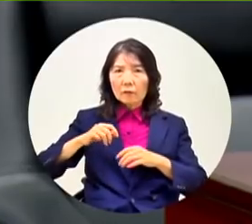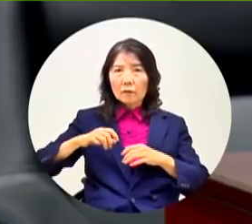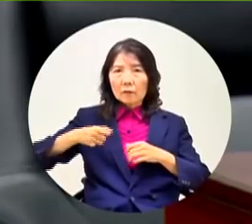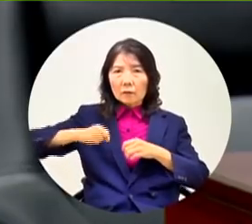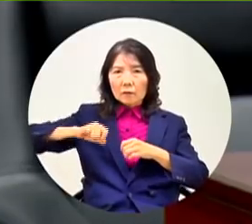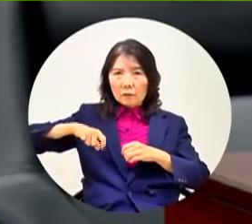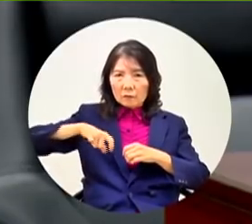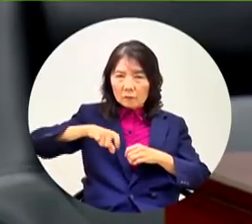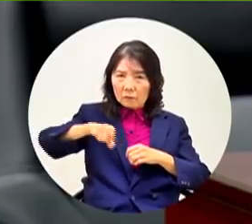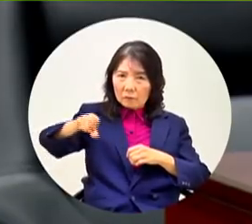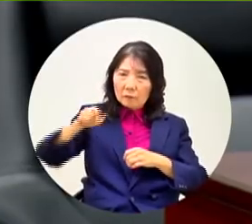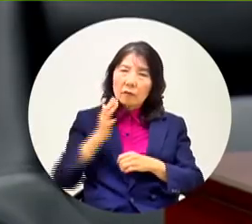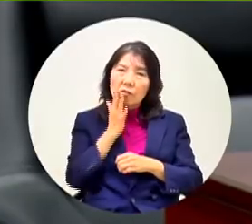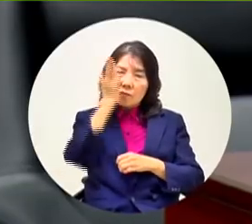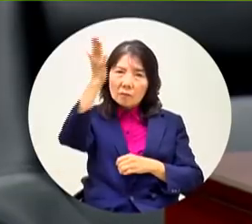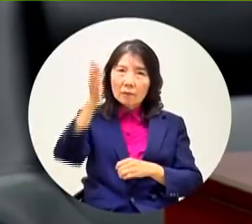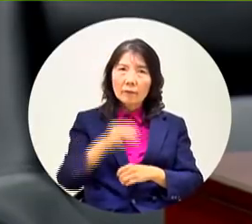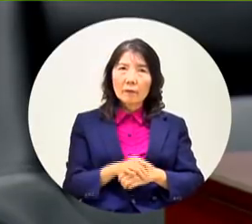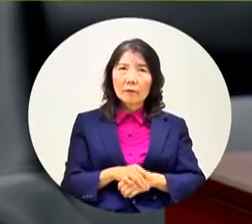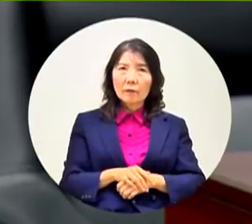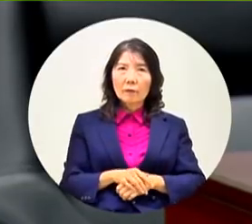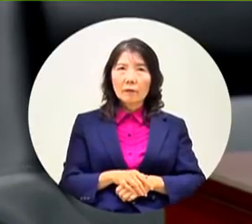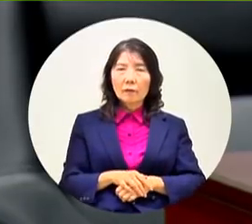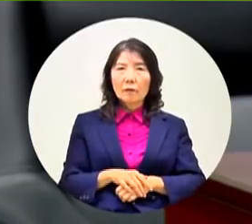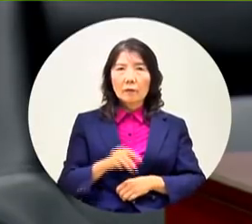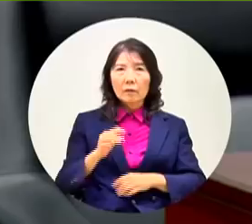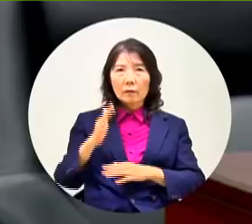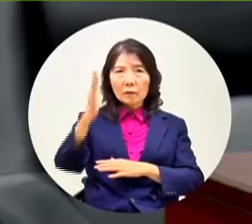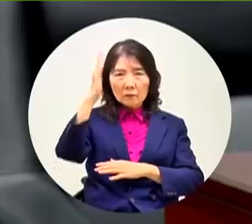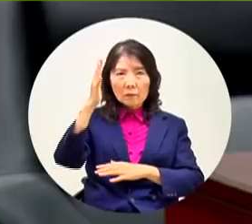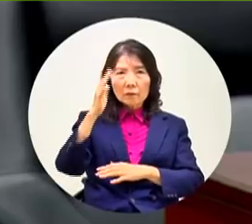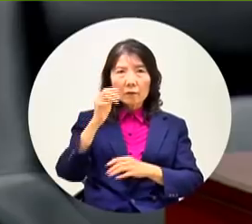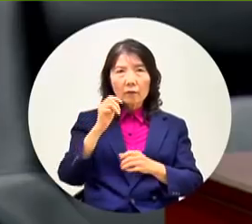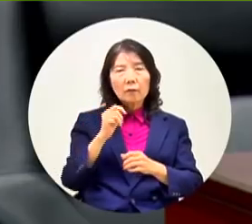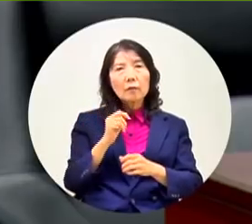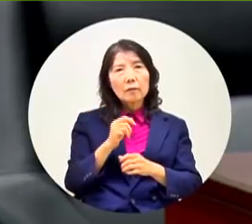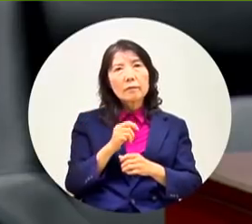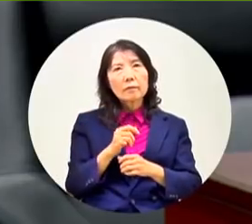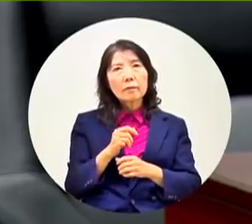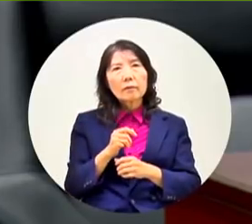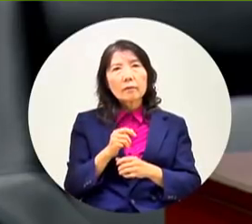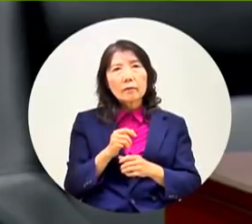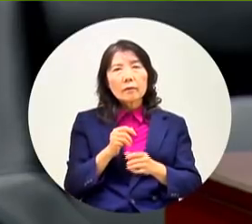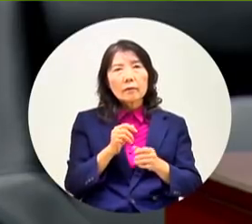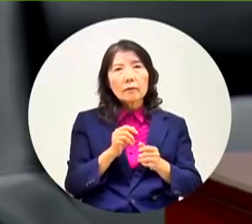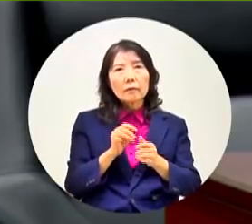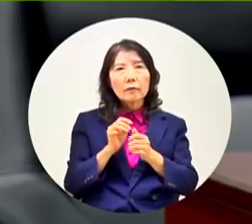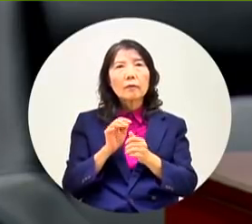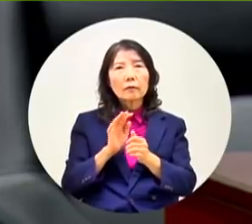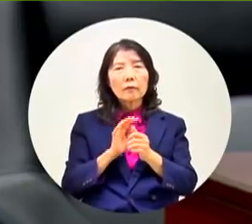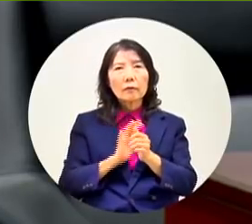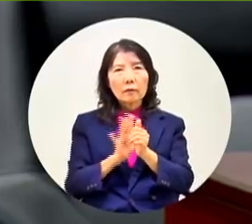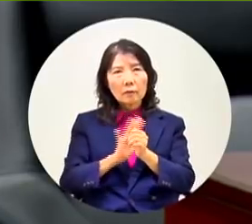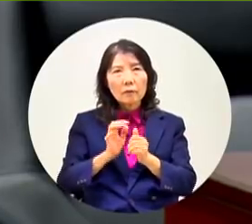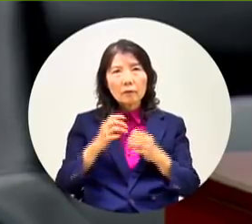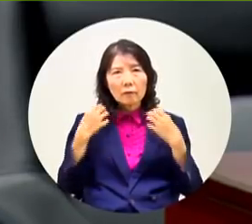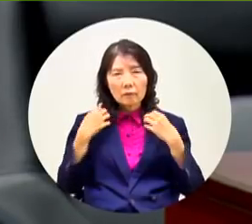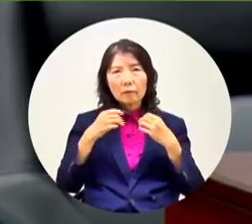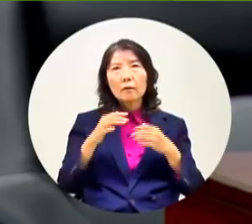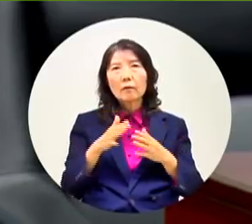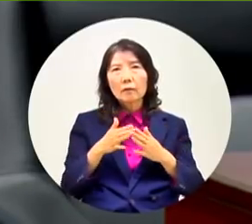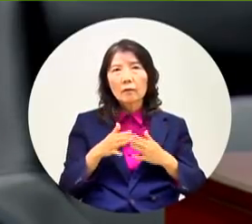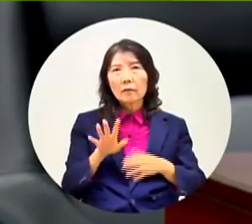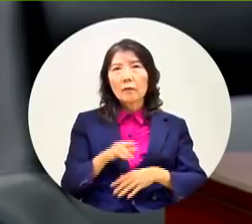让你骑得比较顺畅，这是对咱政府的肯定。所以这里把道路的部分拜托啊吼。